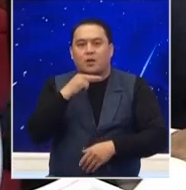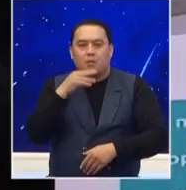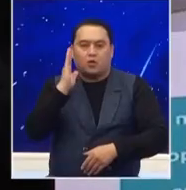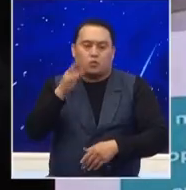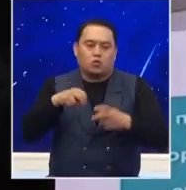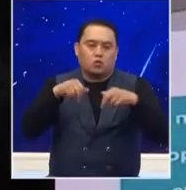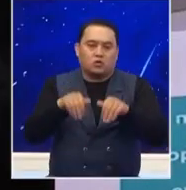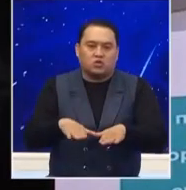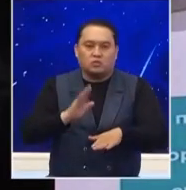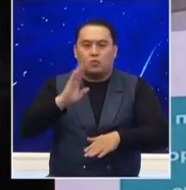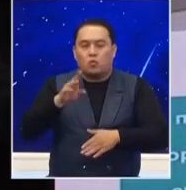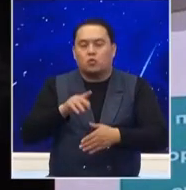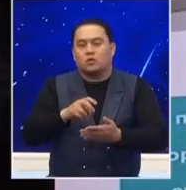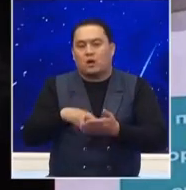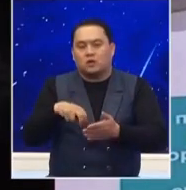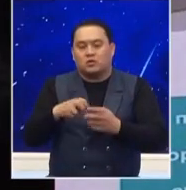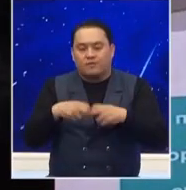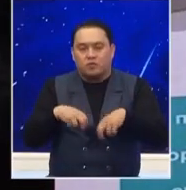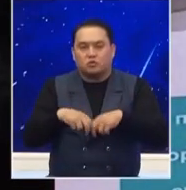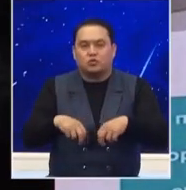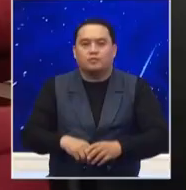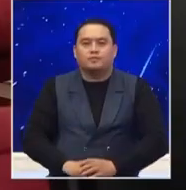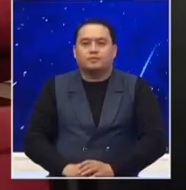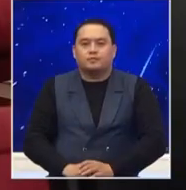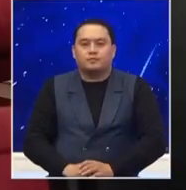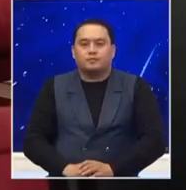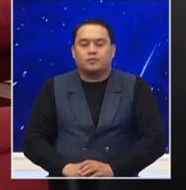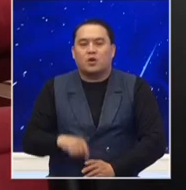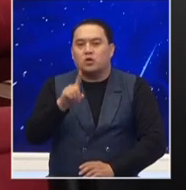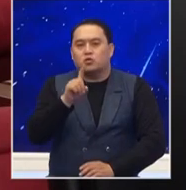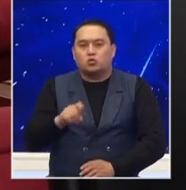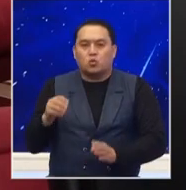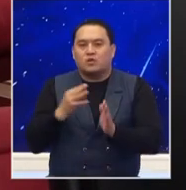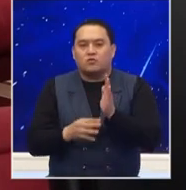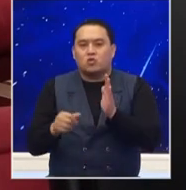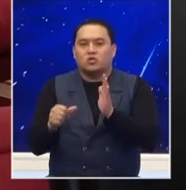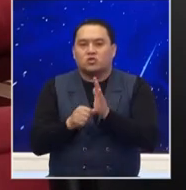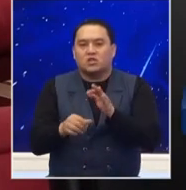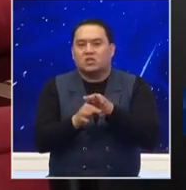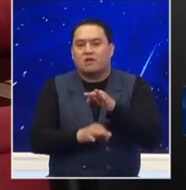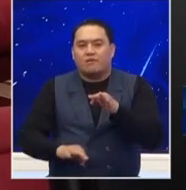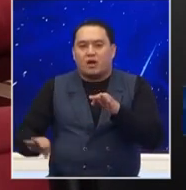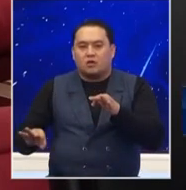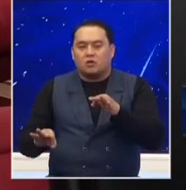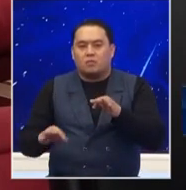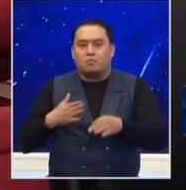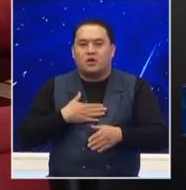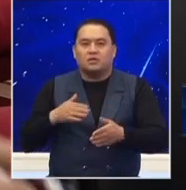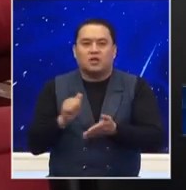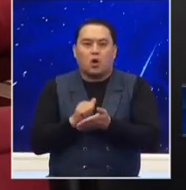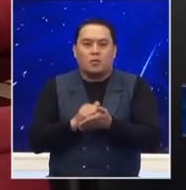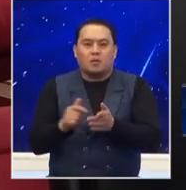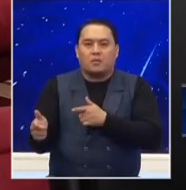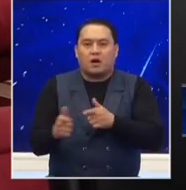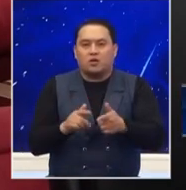будут непременно рассмотрены, заверило руководство области. 196 километров дренажных каналов, которые все мы документы приготовили,